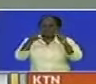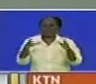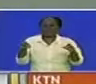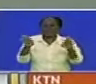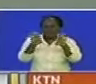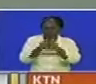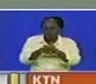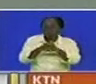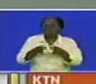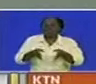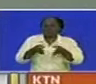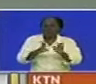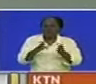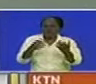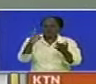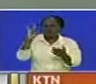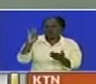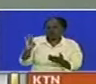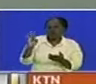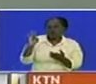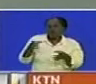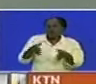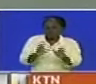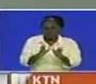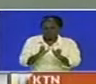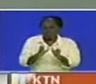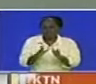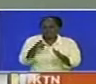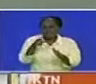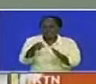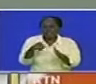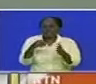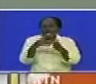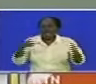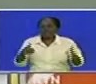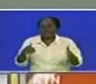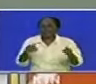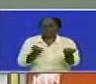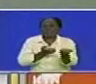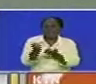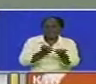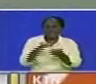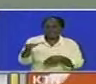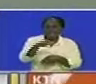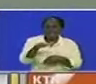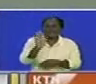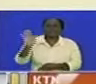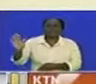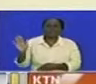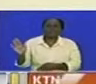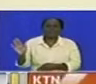ya Voi inayoelekea Mwatate na Undanyi na hivyo basi kuathiri shughuli za usafiri katika eneo hilo.